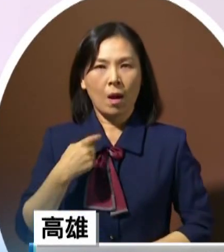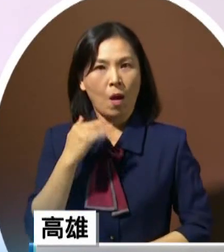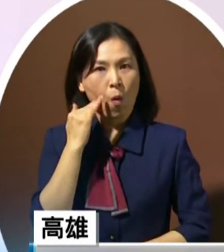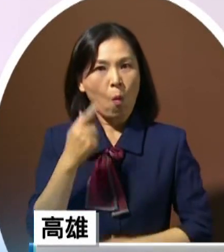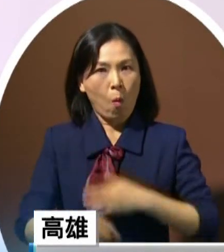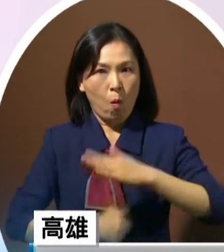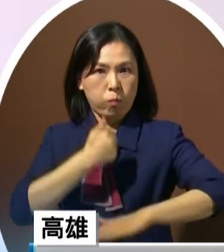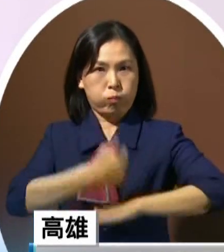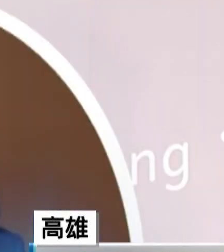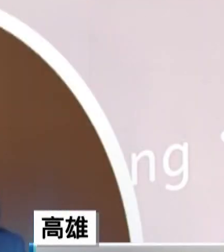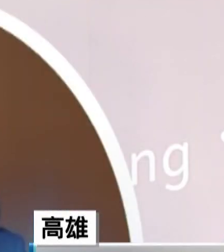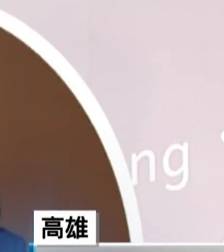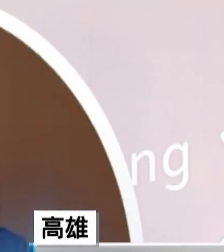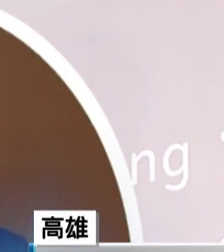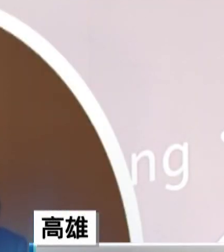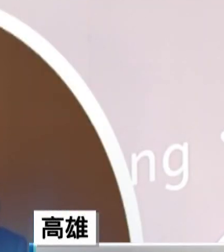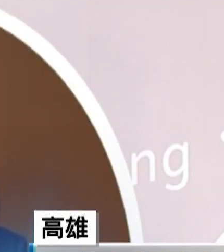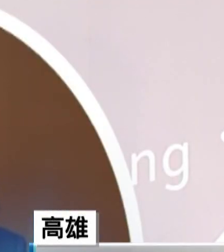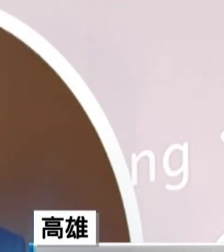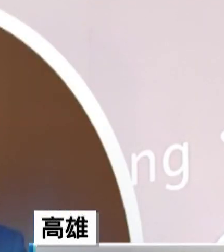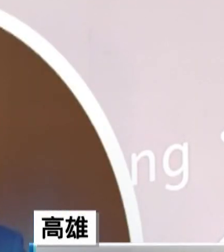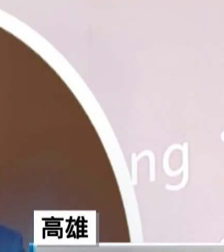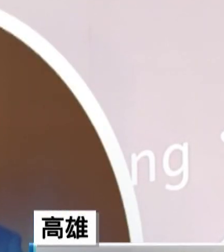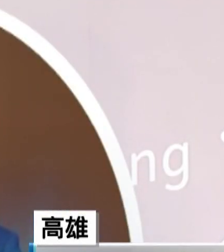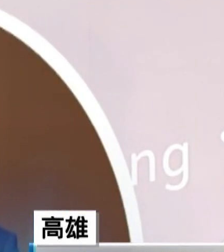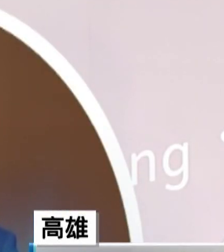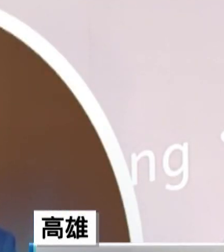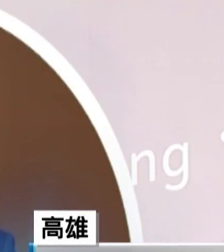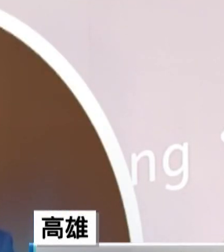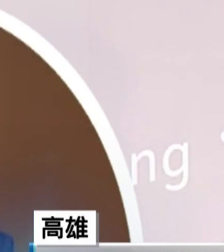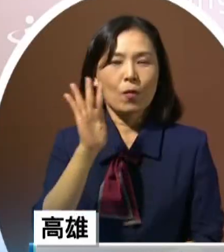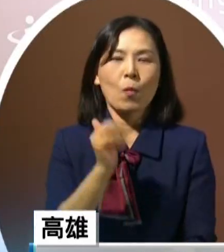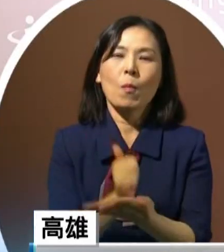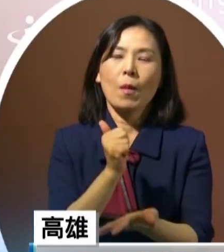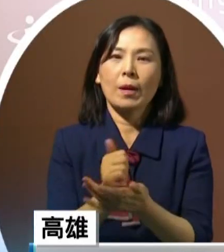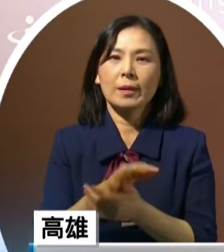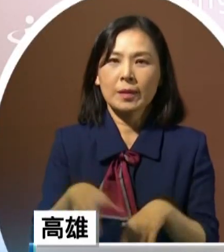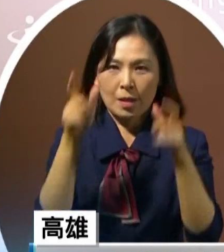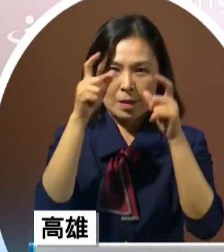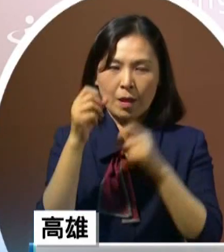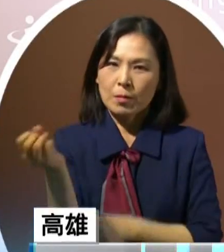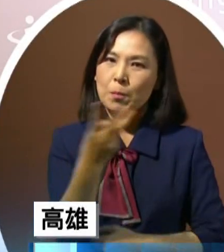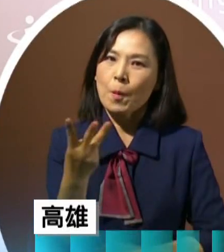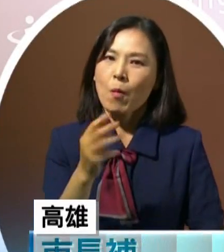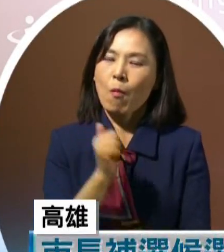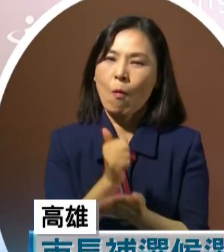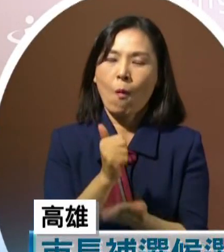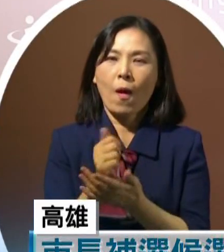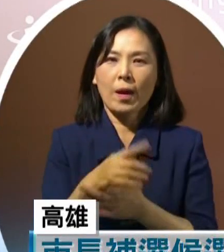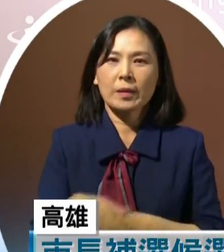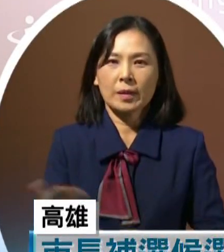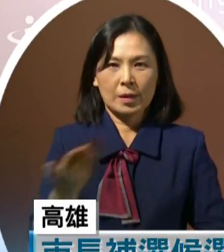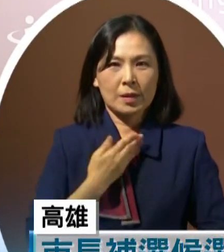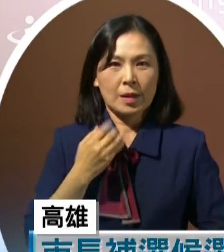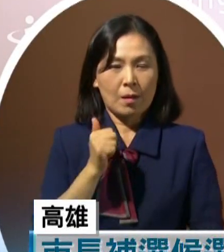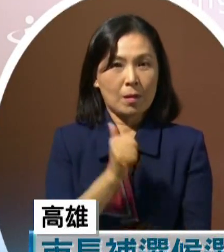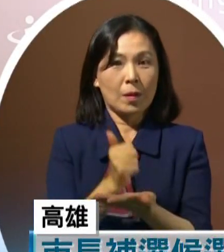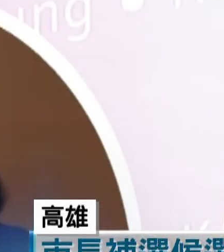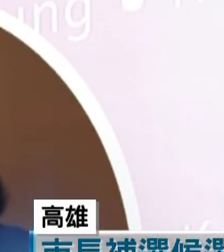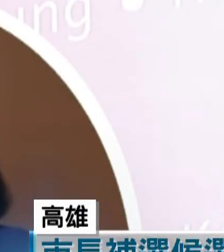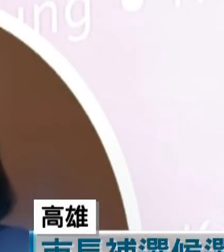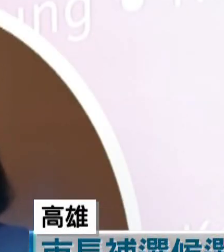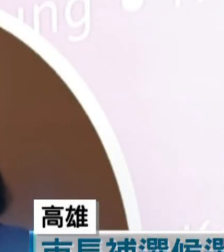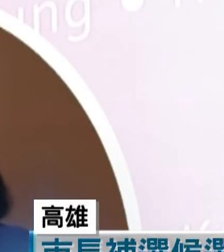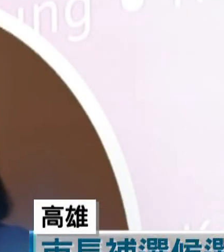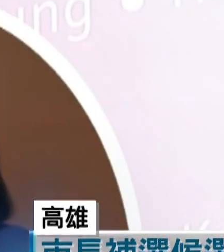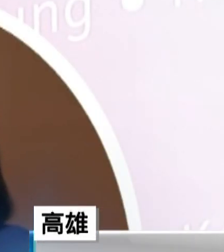府天马行空的味道，没想到还当面邀吴益政当副手， 让李梅珍当市长，我会邀请吴益政当我的